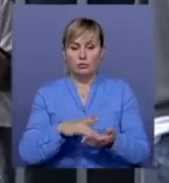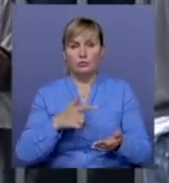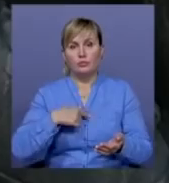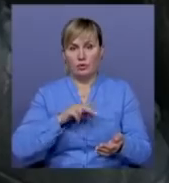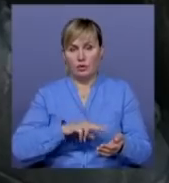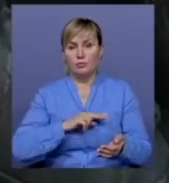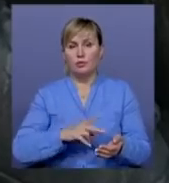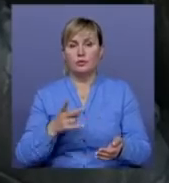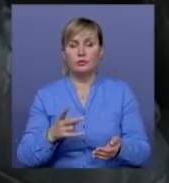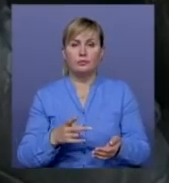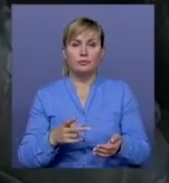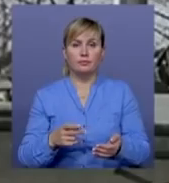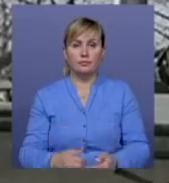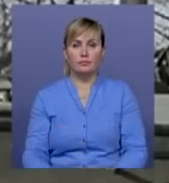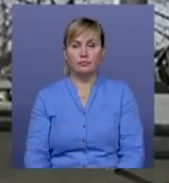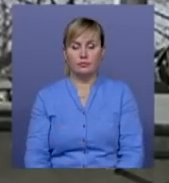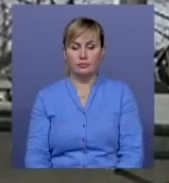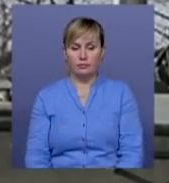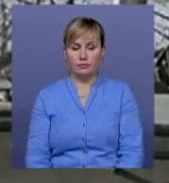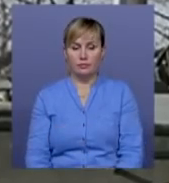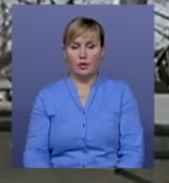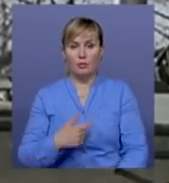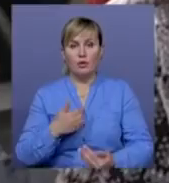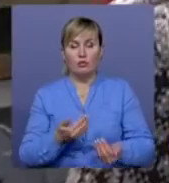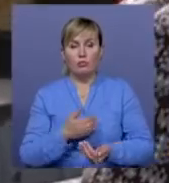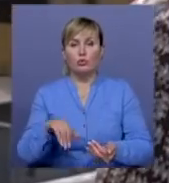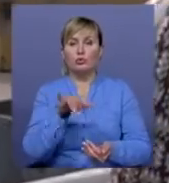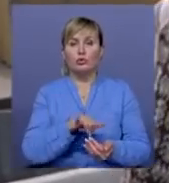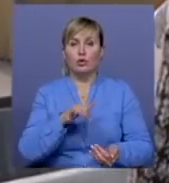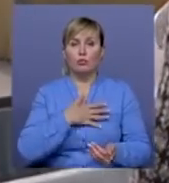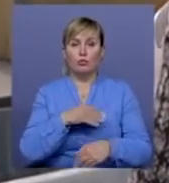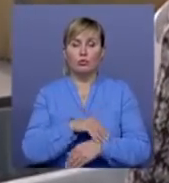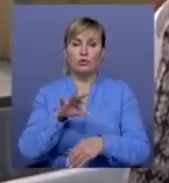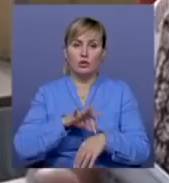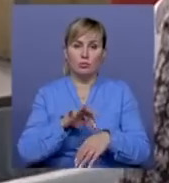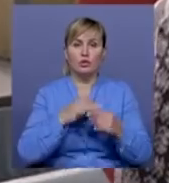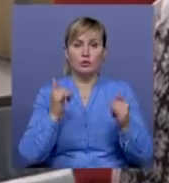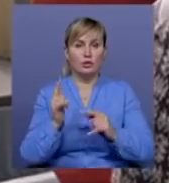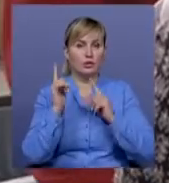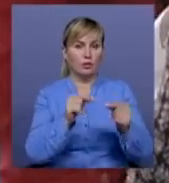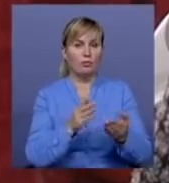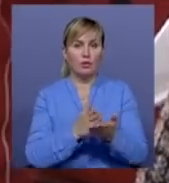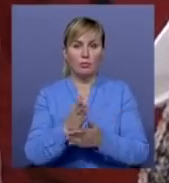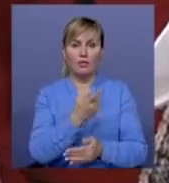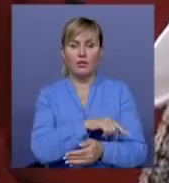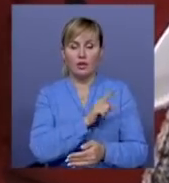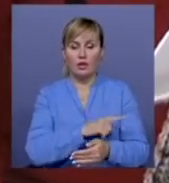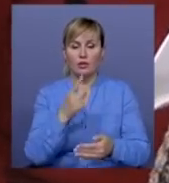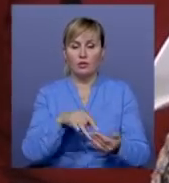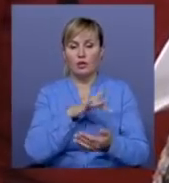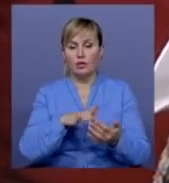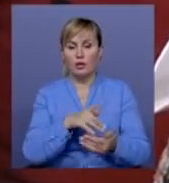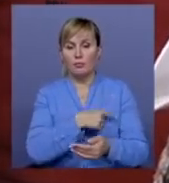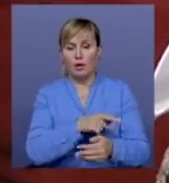же работа все-таки. Мы живем в Узнагаше. Мой супруг заболел, и сейчас мы едем по направлению врача в одну из городских